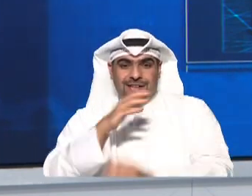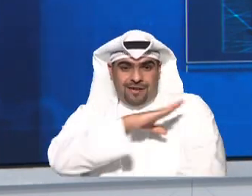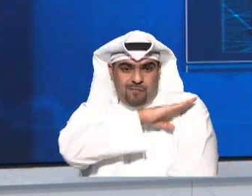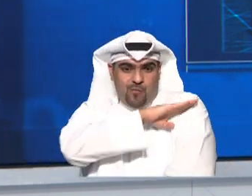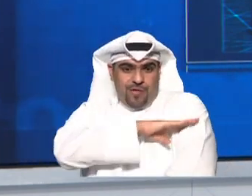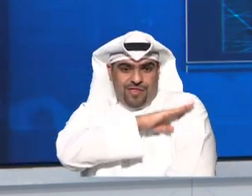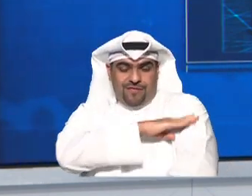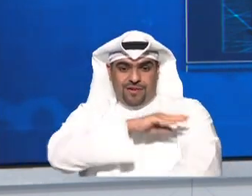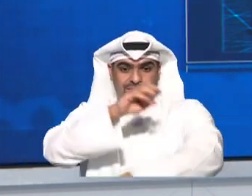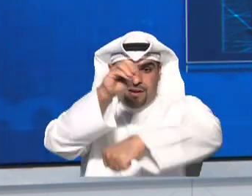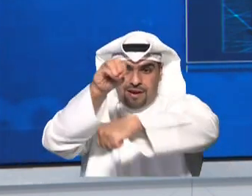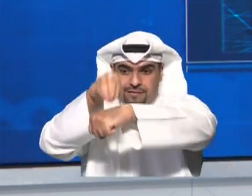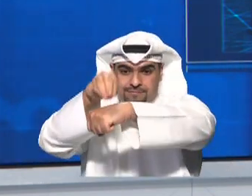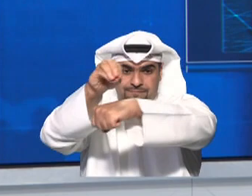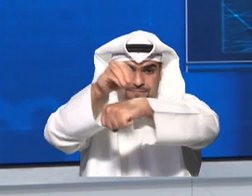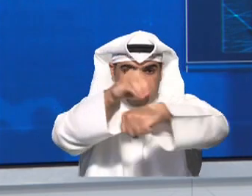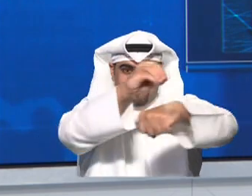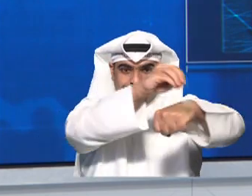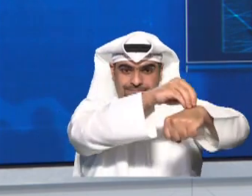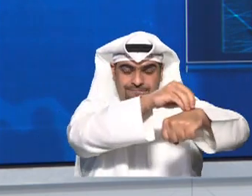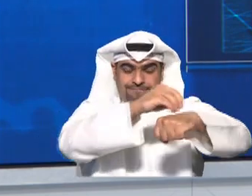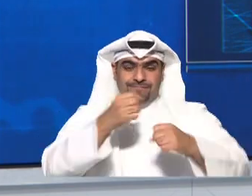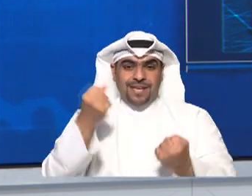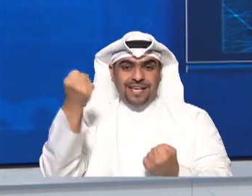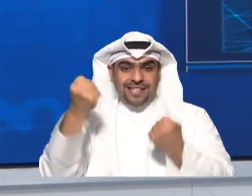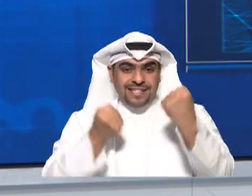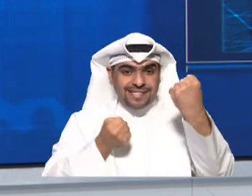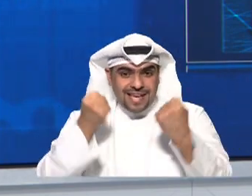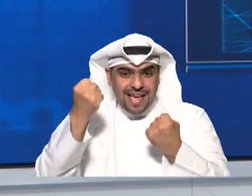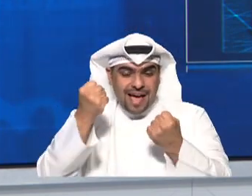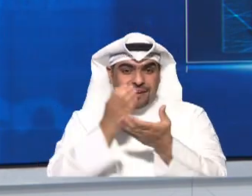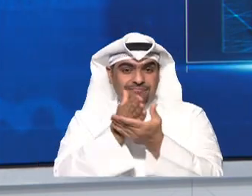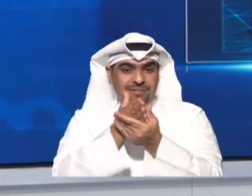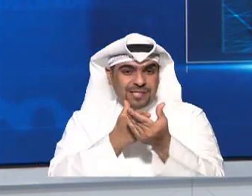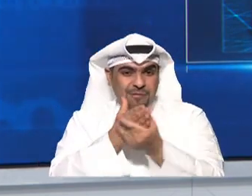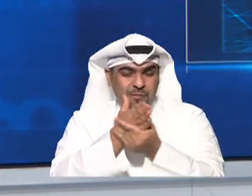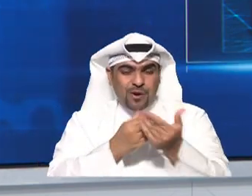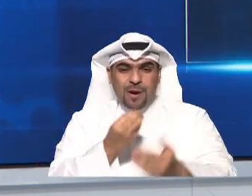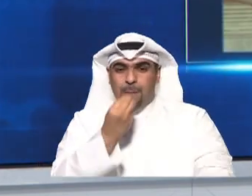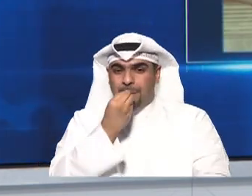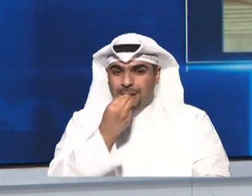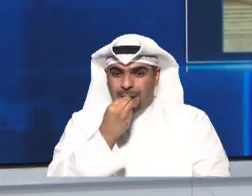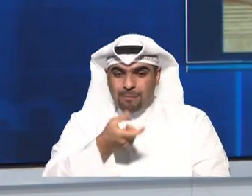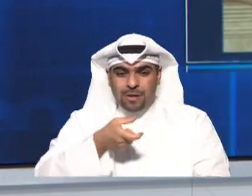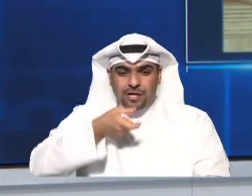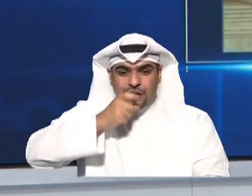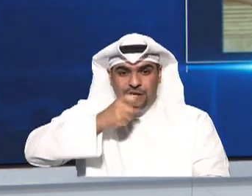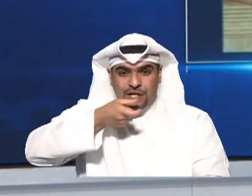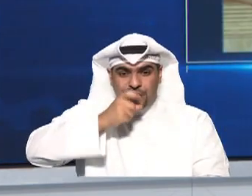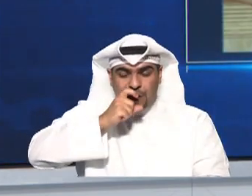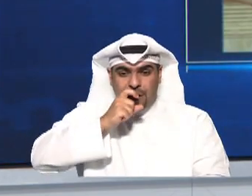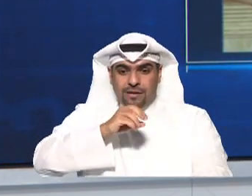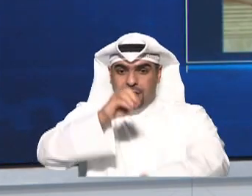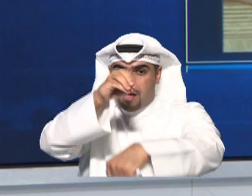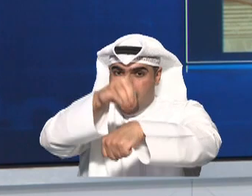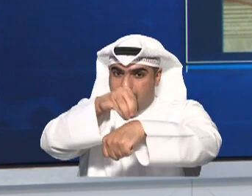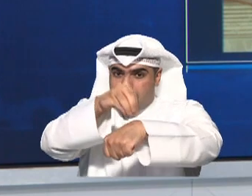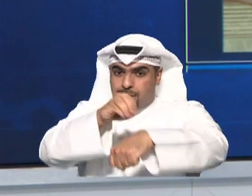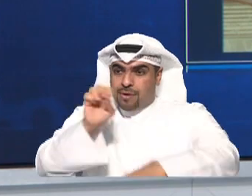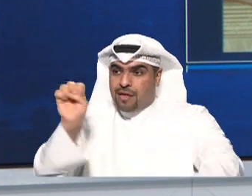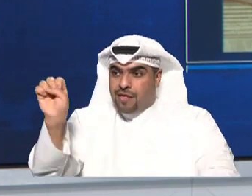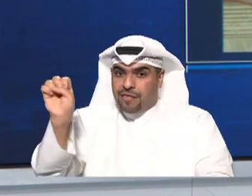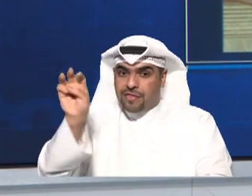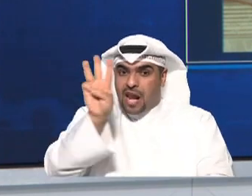العربات المتنقلة مهلة نحو 3 أشهر تنتهي في 11 أكتوبر المقبل لتعديل أوضاعهم